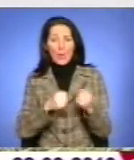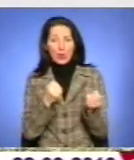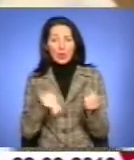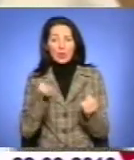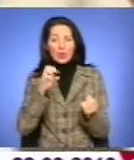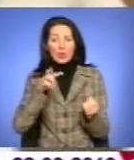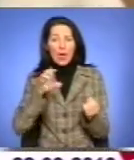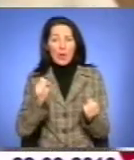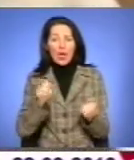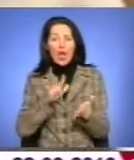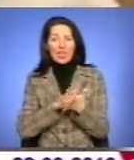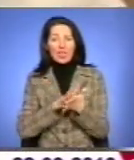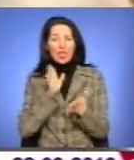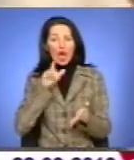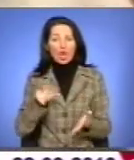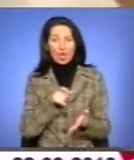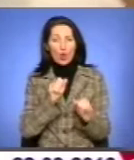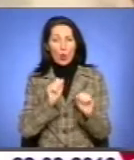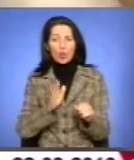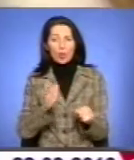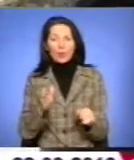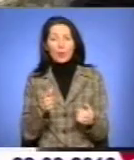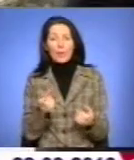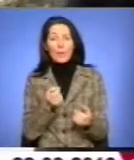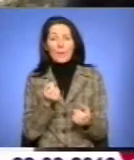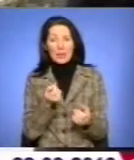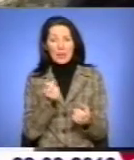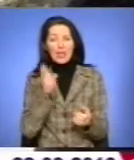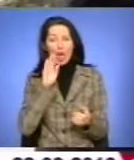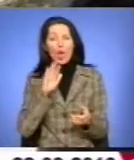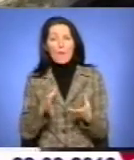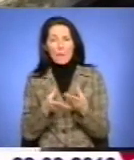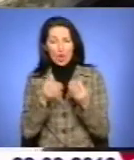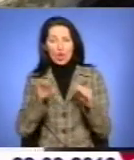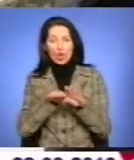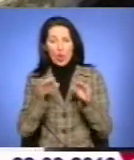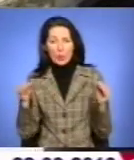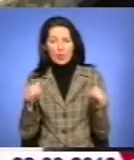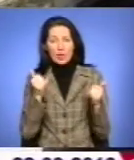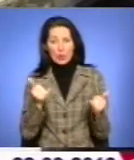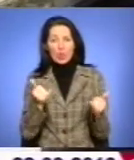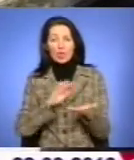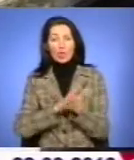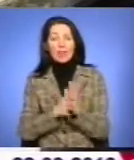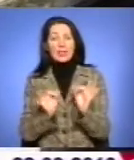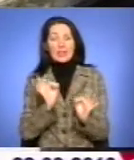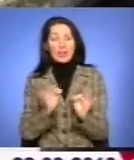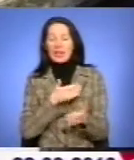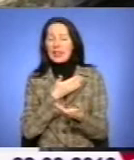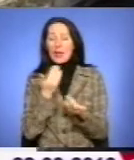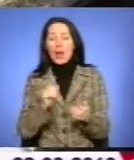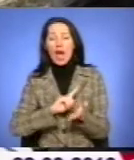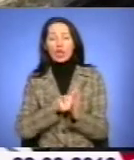захрещення річок можуть траплятися незначні підтоплення. На сьогоднішній день у нас повенева ситуація стабільна і немає різкого коливання рівня